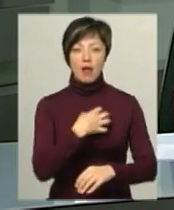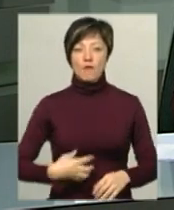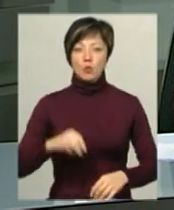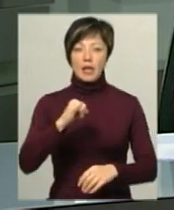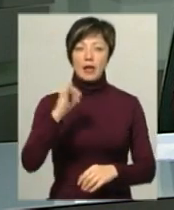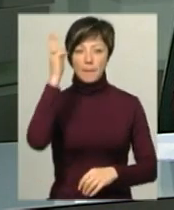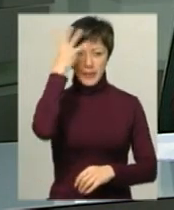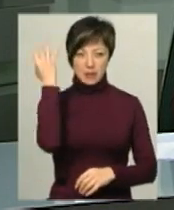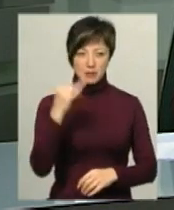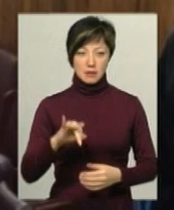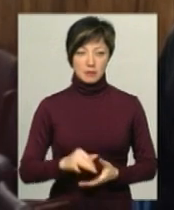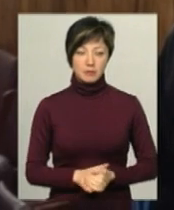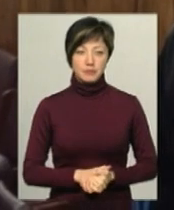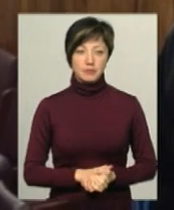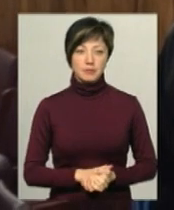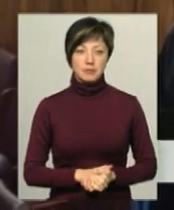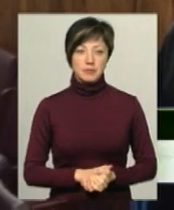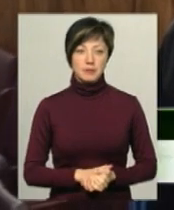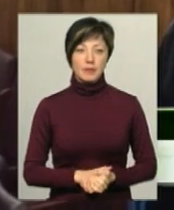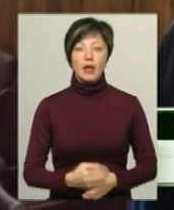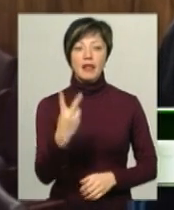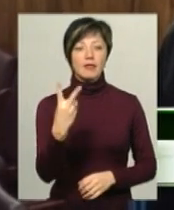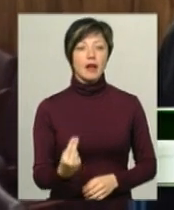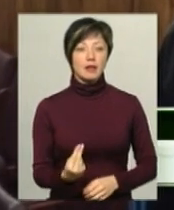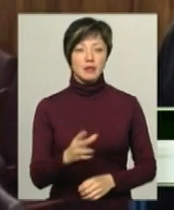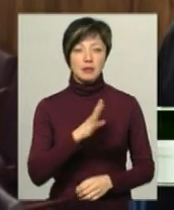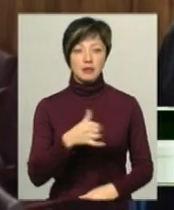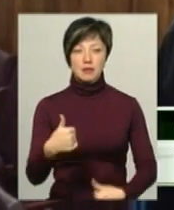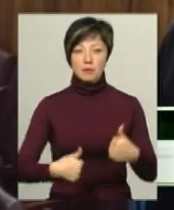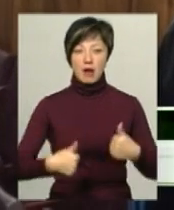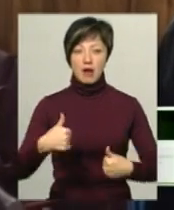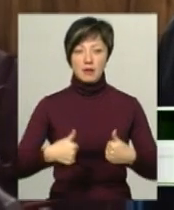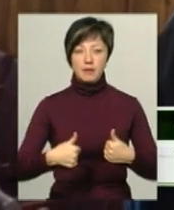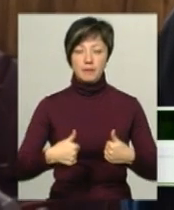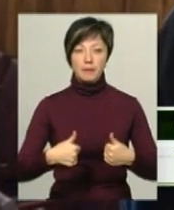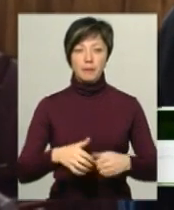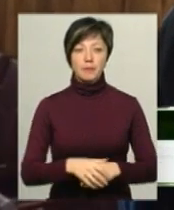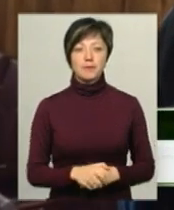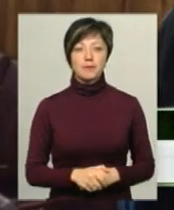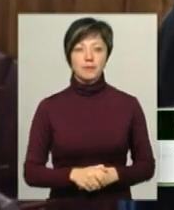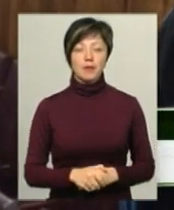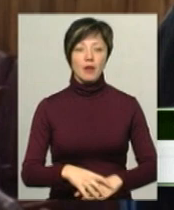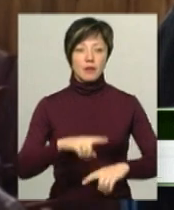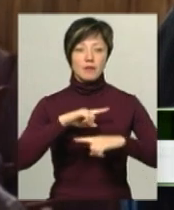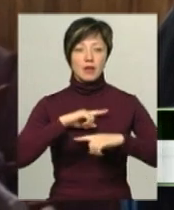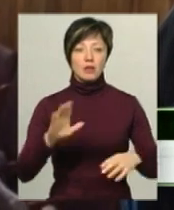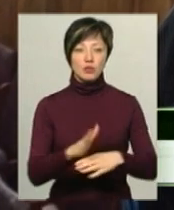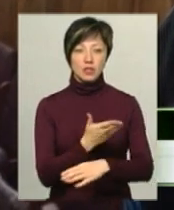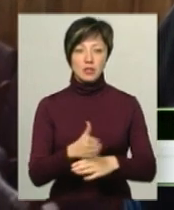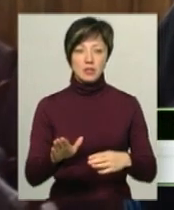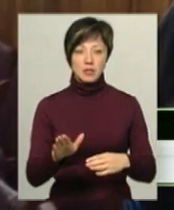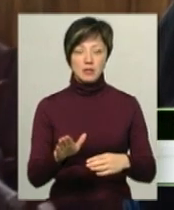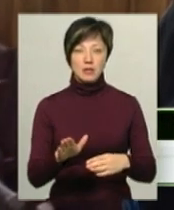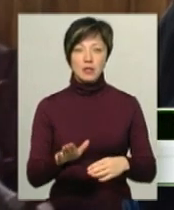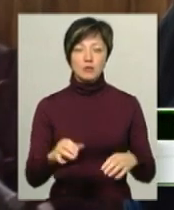та Хмельницького. Два дні проходили змагання за пеклі боротьбі в фінальній частині зійшлися